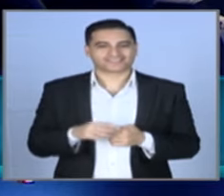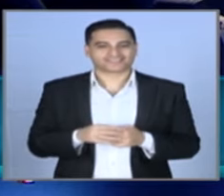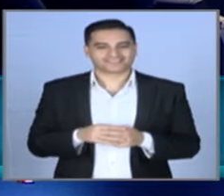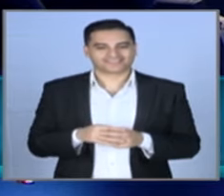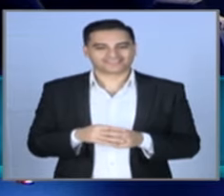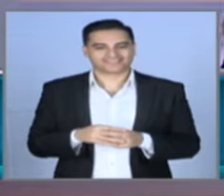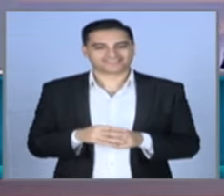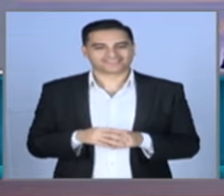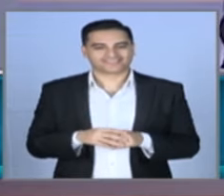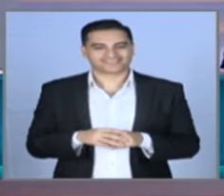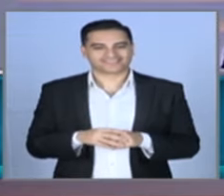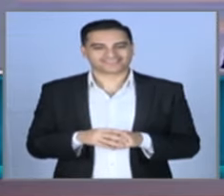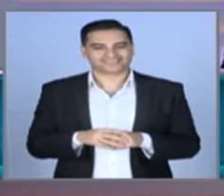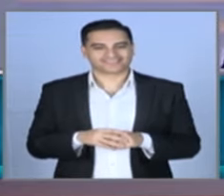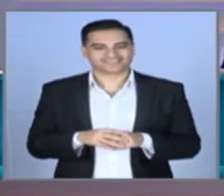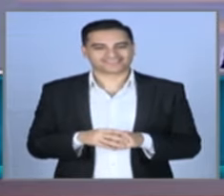2024.